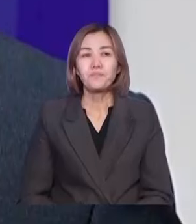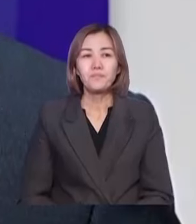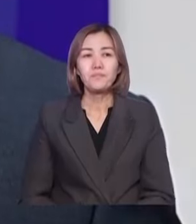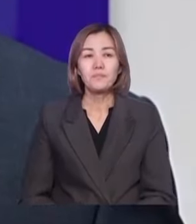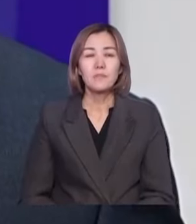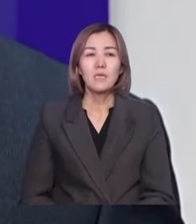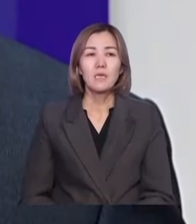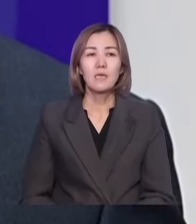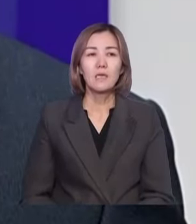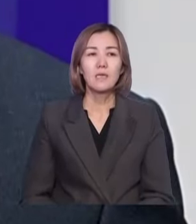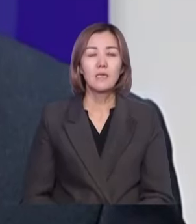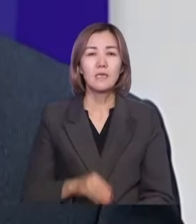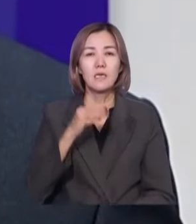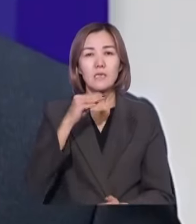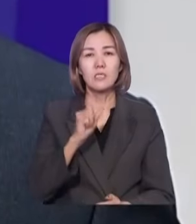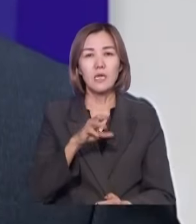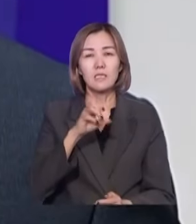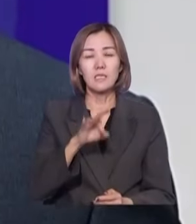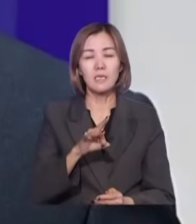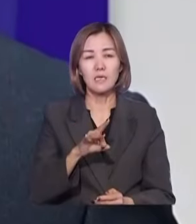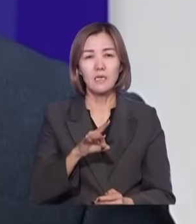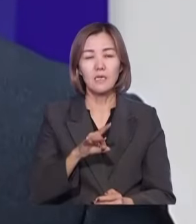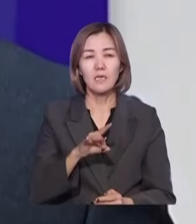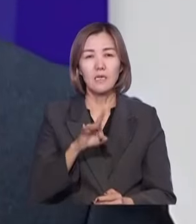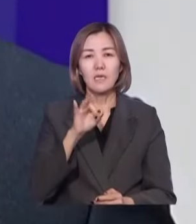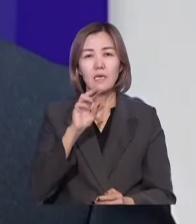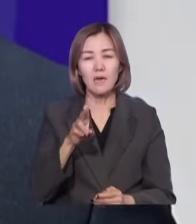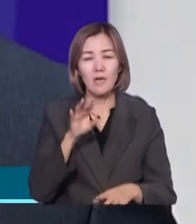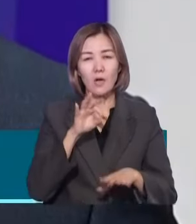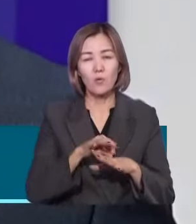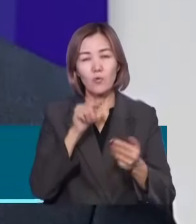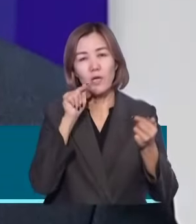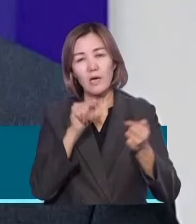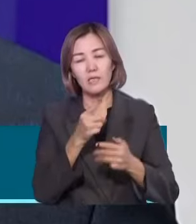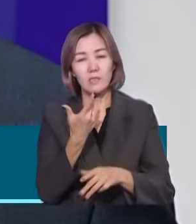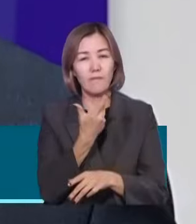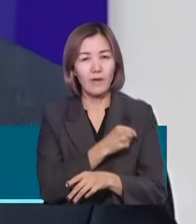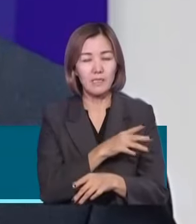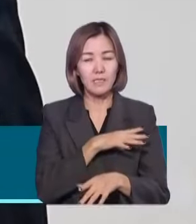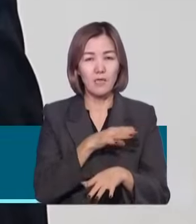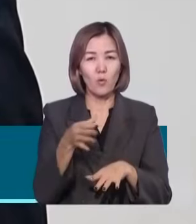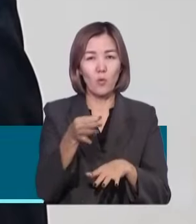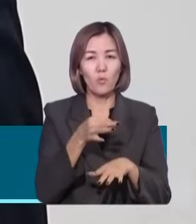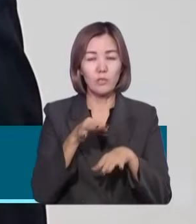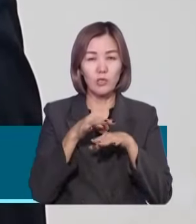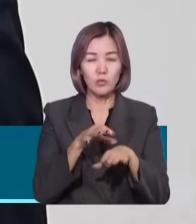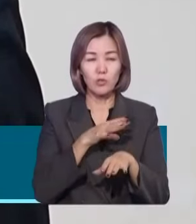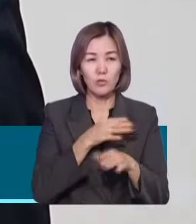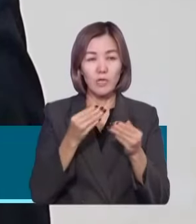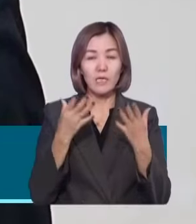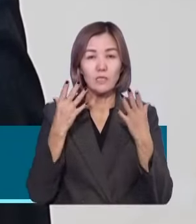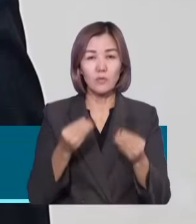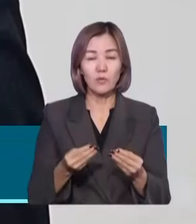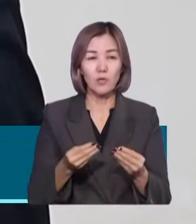Жатыр мойны обырына қарсы вакцинация қазір бізде облыста жүргізілуде. Қазіргі